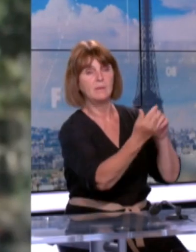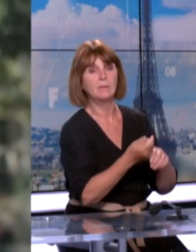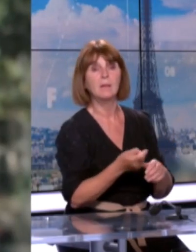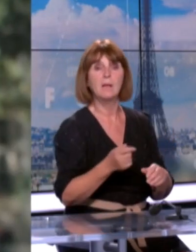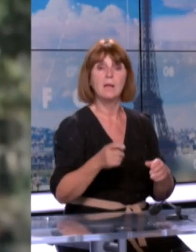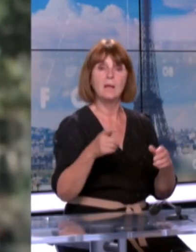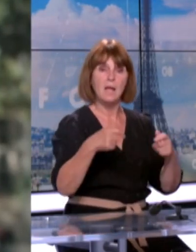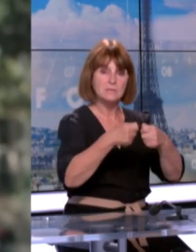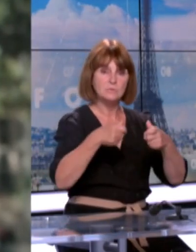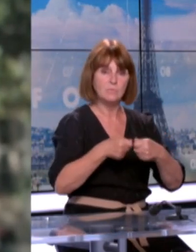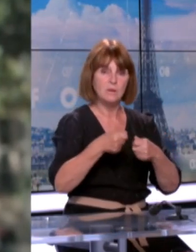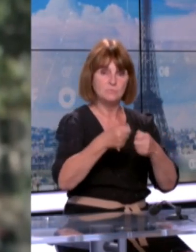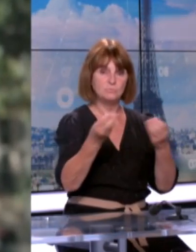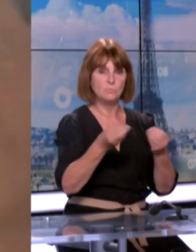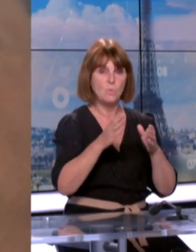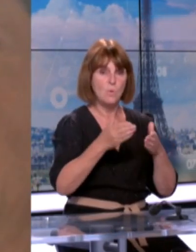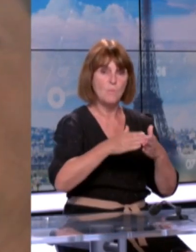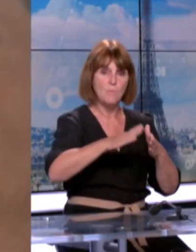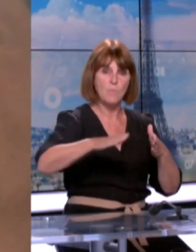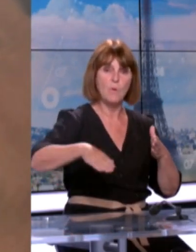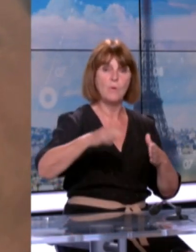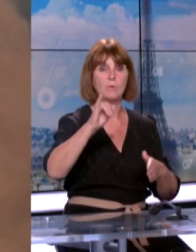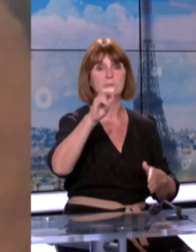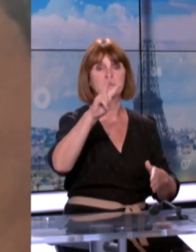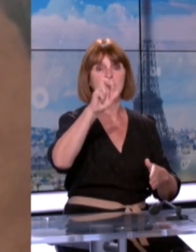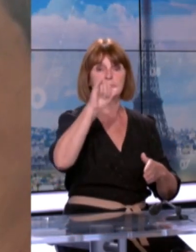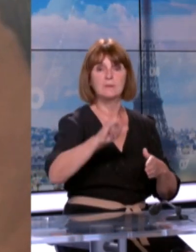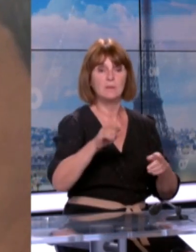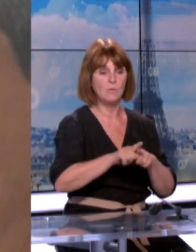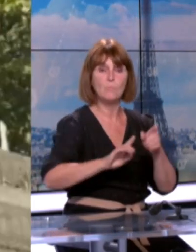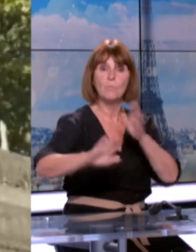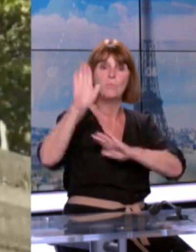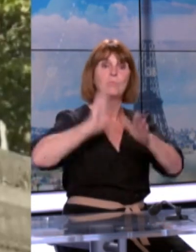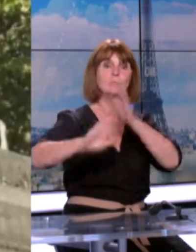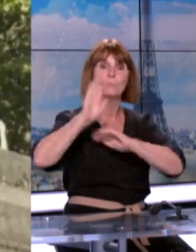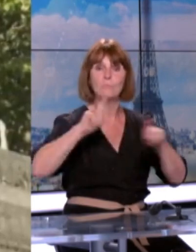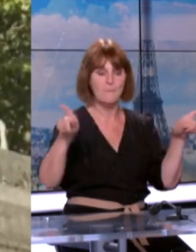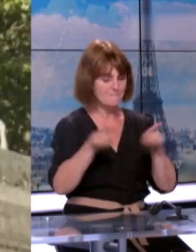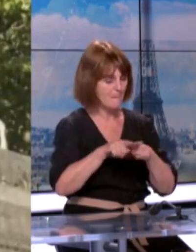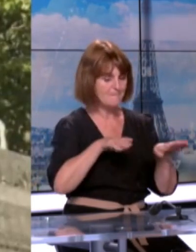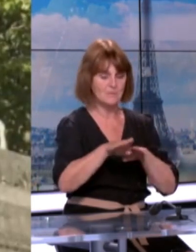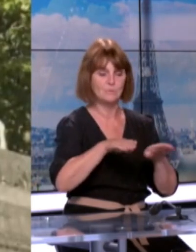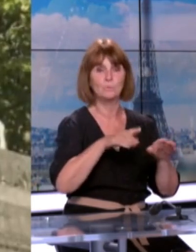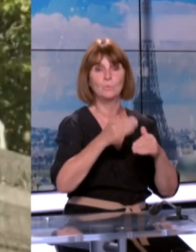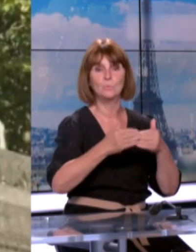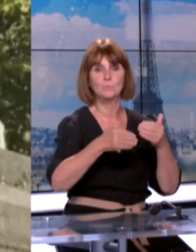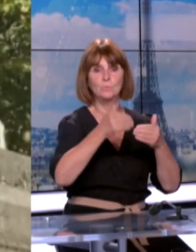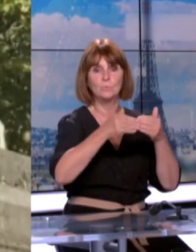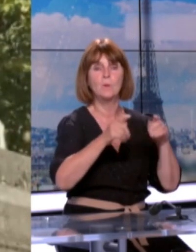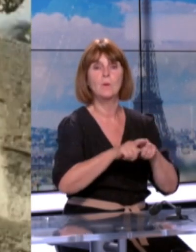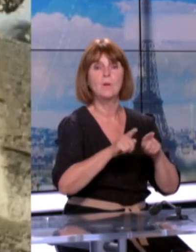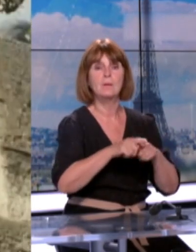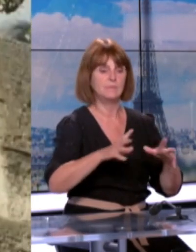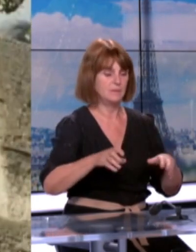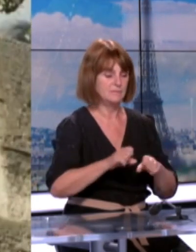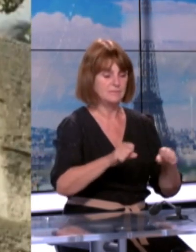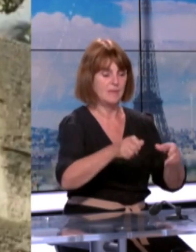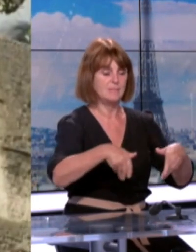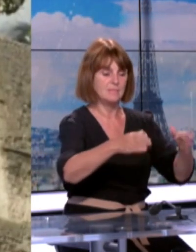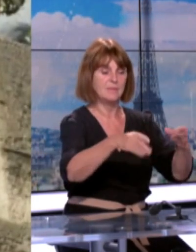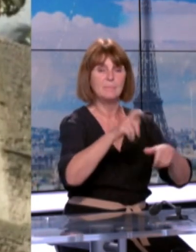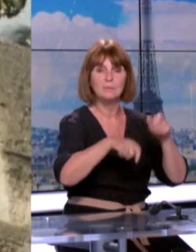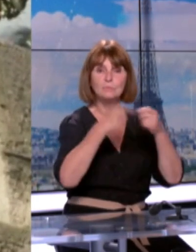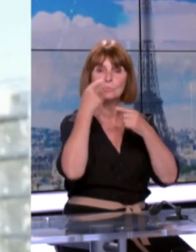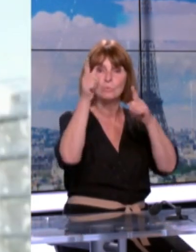d'Ivry. Des assemblages très traditionnels, vraiment comme ça a été fait à l'époque, c'est vraiment une reconstruction à l'identique. Le long des quais de Seine, touristes et parisiens